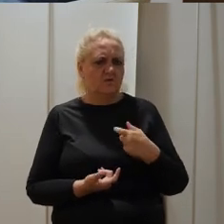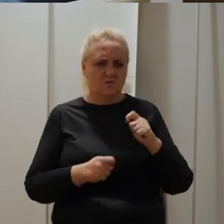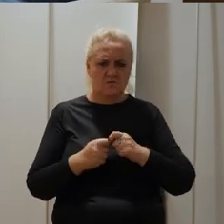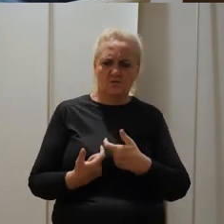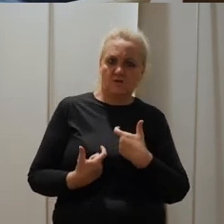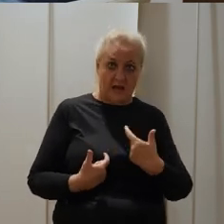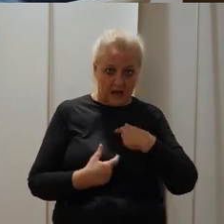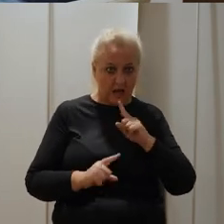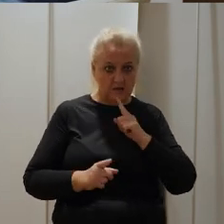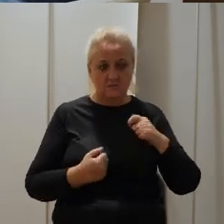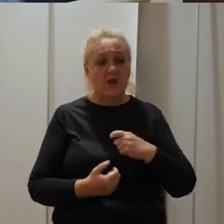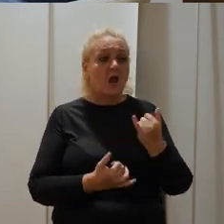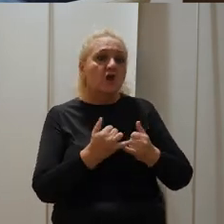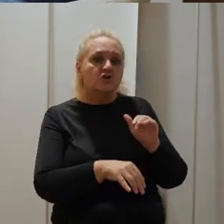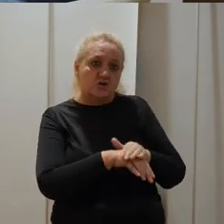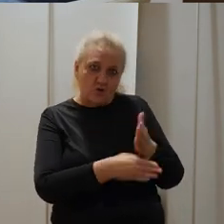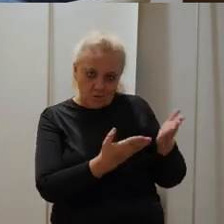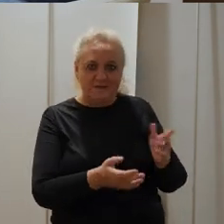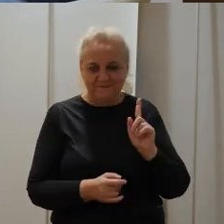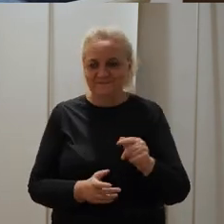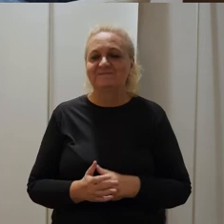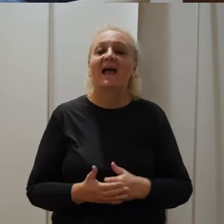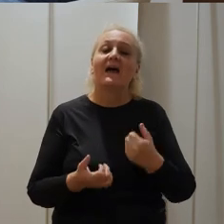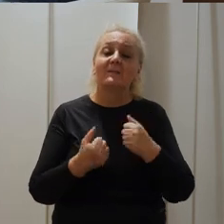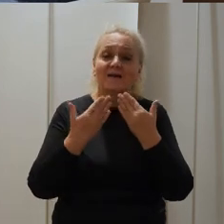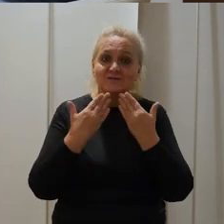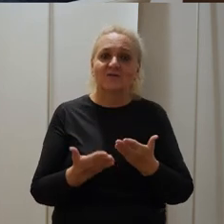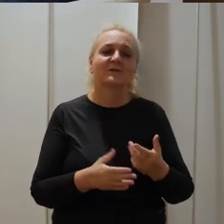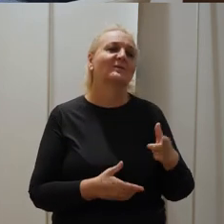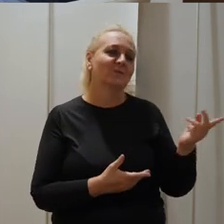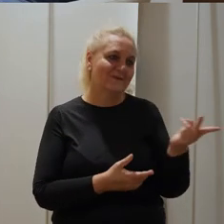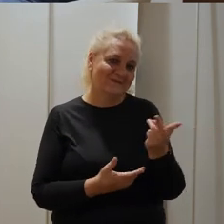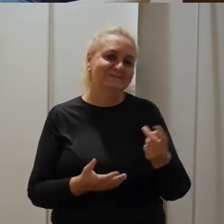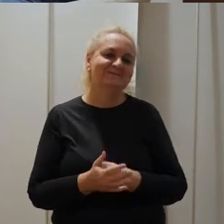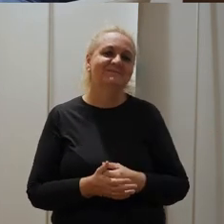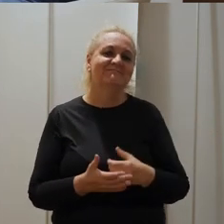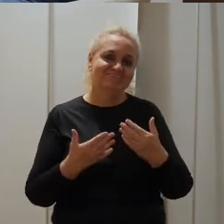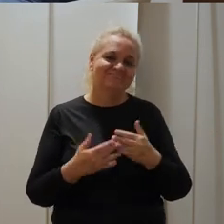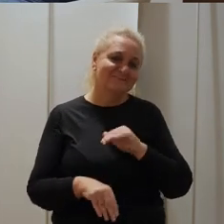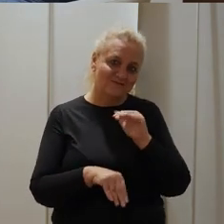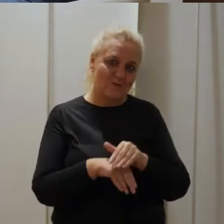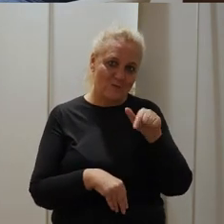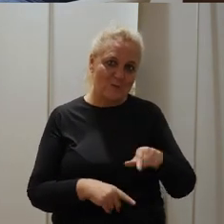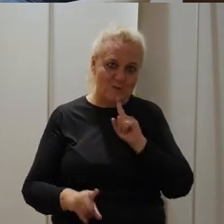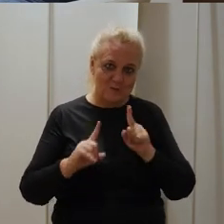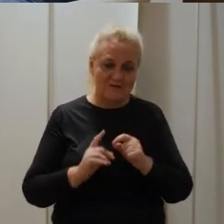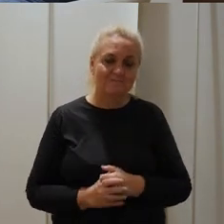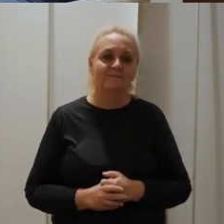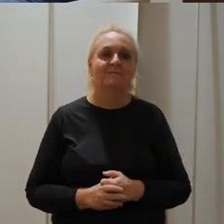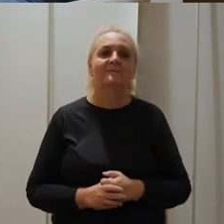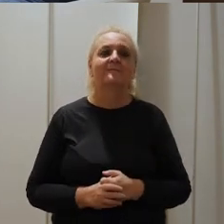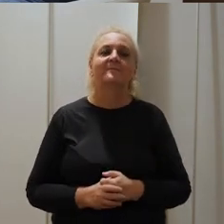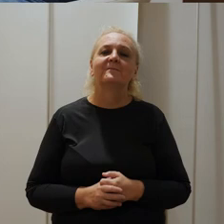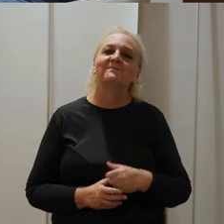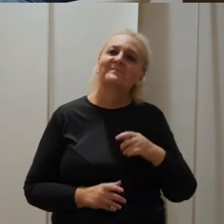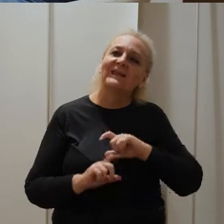Przepraszam bardzo. Jeśli się zgodzą. A ja wam bardzo dziękuję za to, że zgodziłyście się na tę rozmowę. Z tyłu